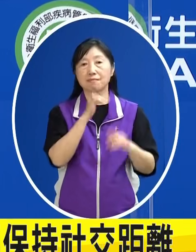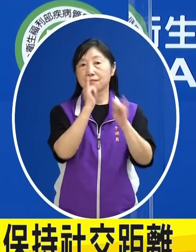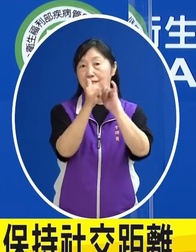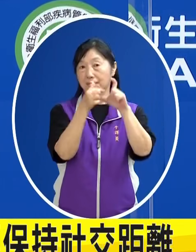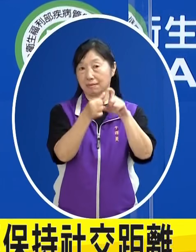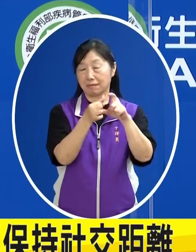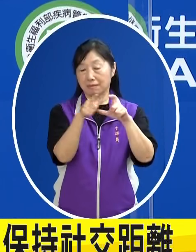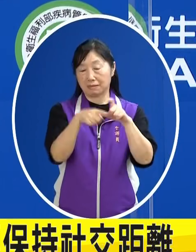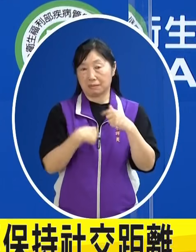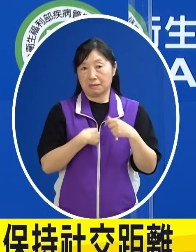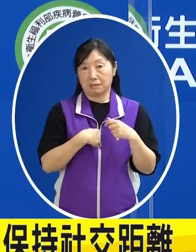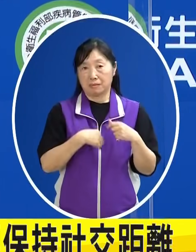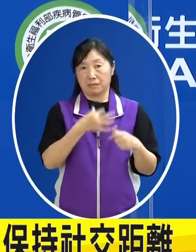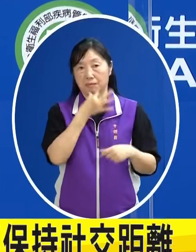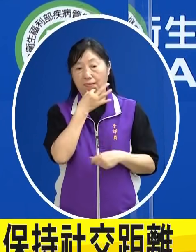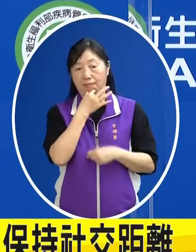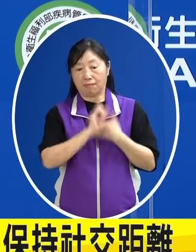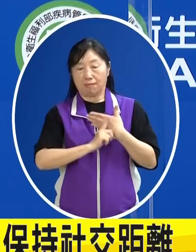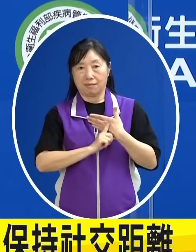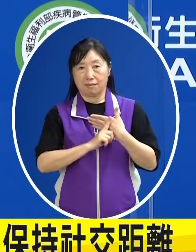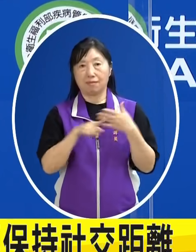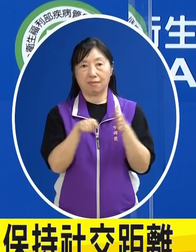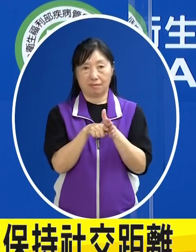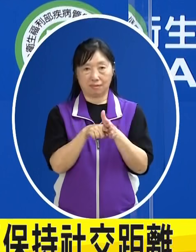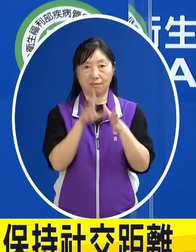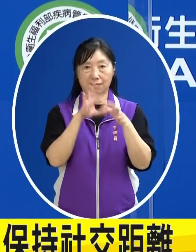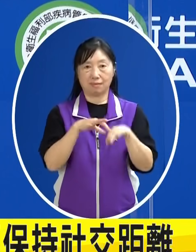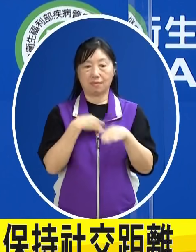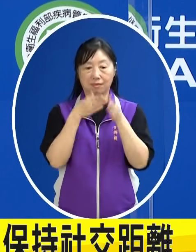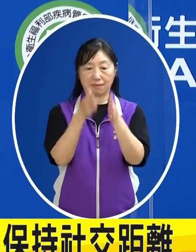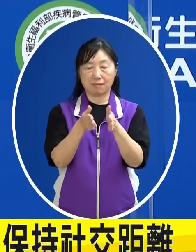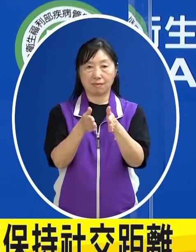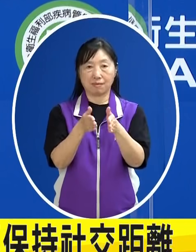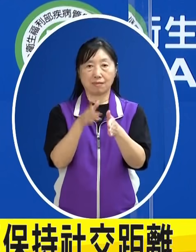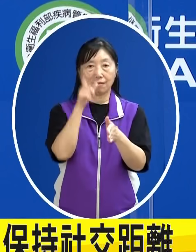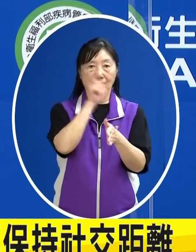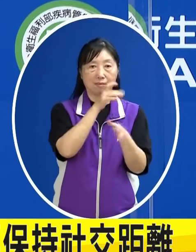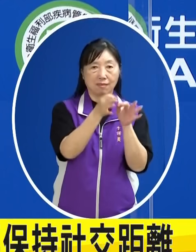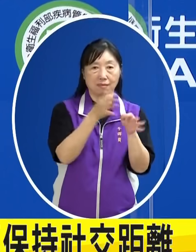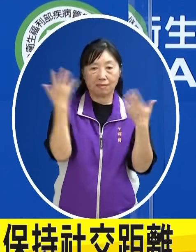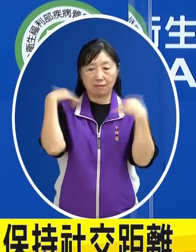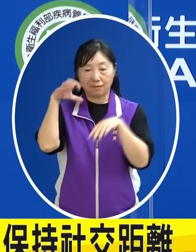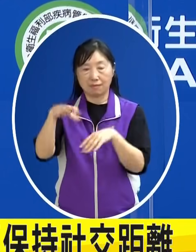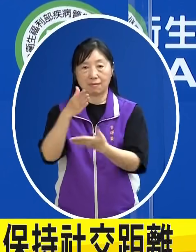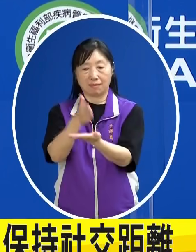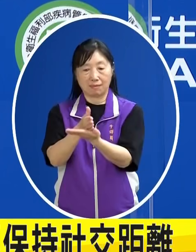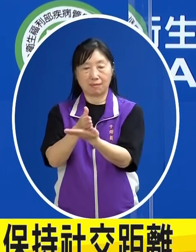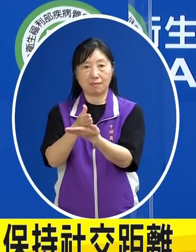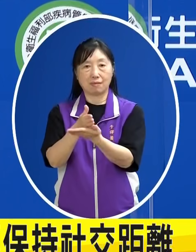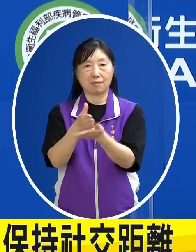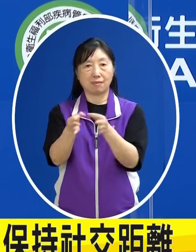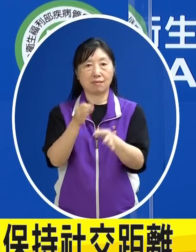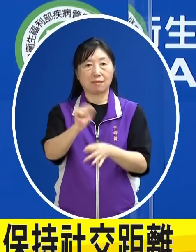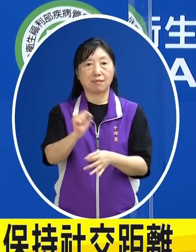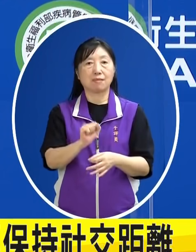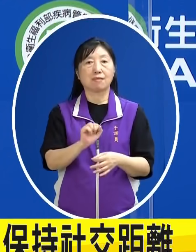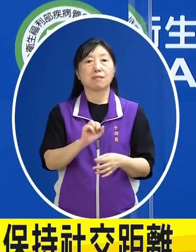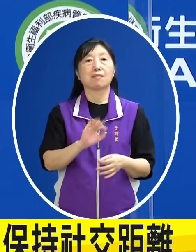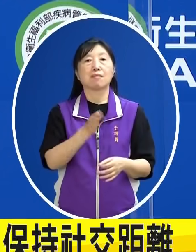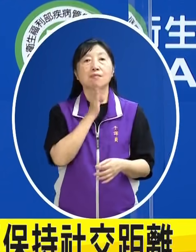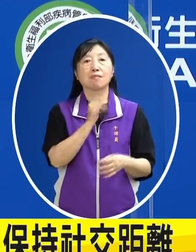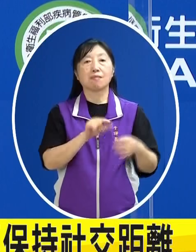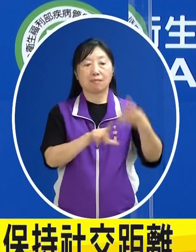非常的紧张，哈，所以我们就要求哈要停业。所以我们那时候讲哈，自即日起，那